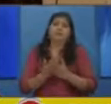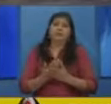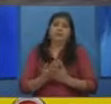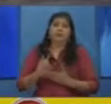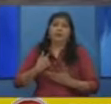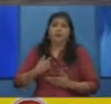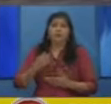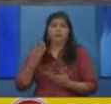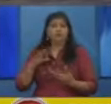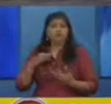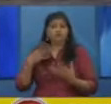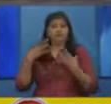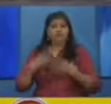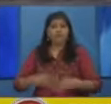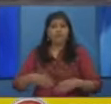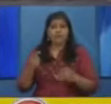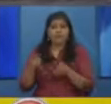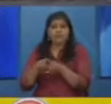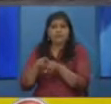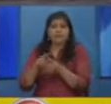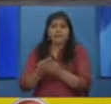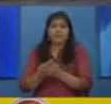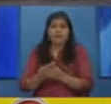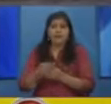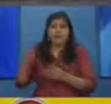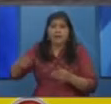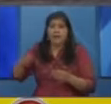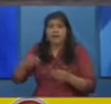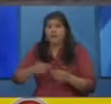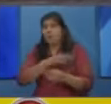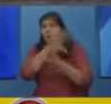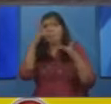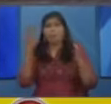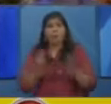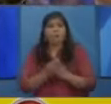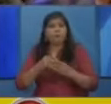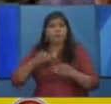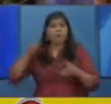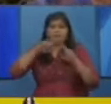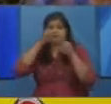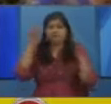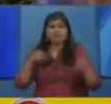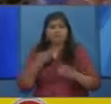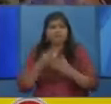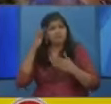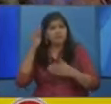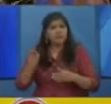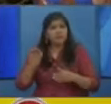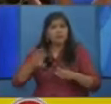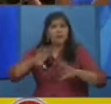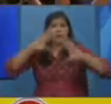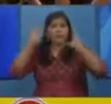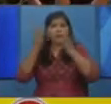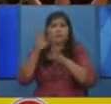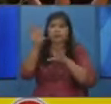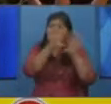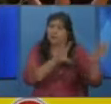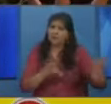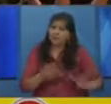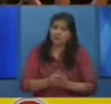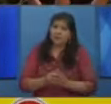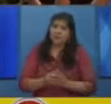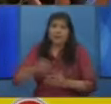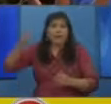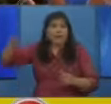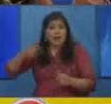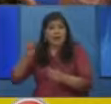है। खादी की पॉपुलैरिटी तो बढ़ ही रही है, साथ ही दुनिया में कई जगह खादी बनाई